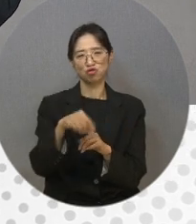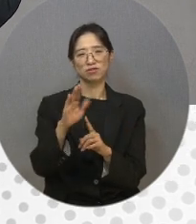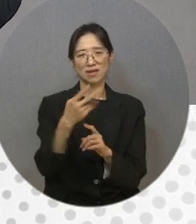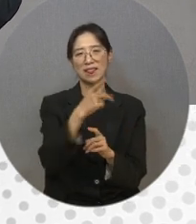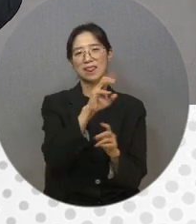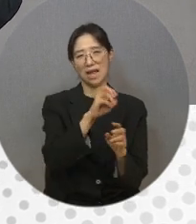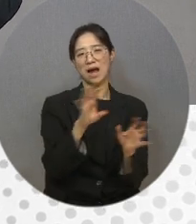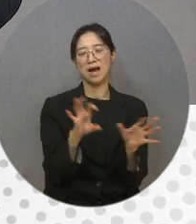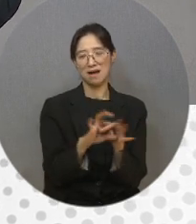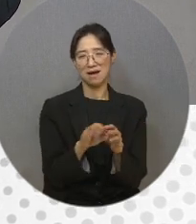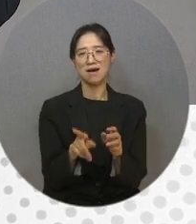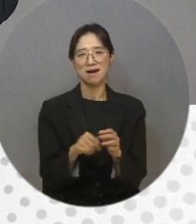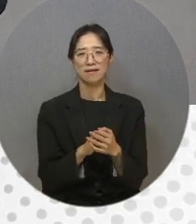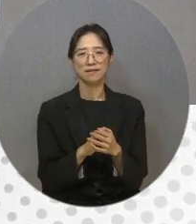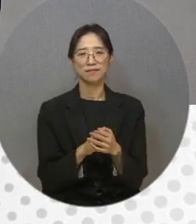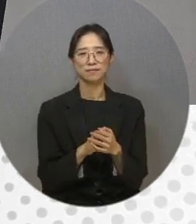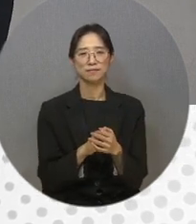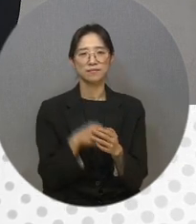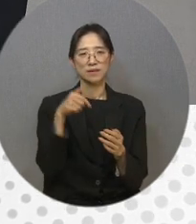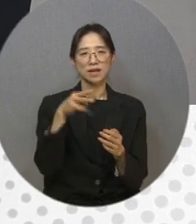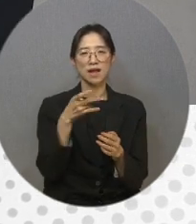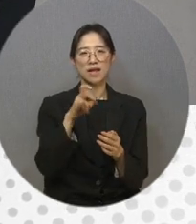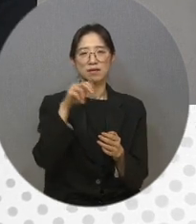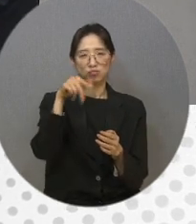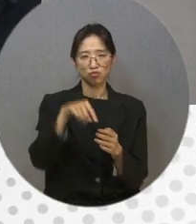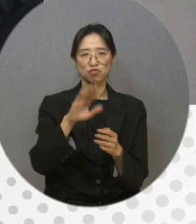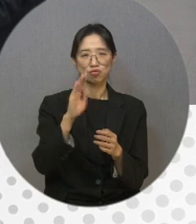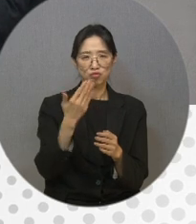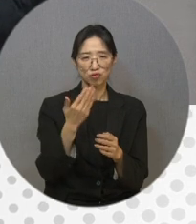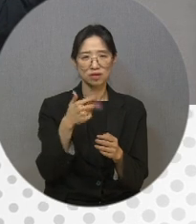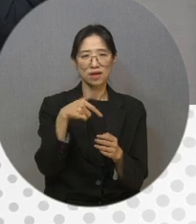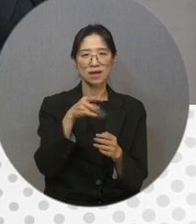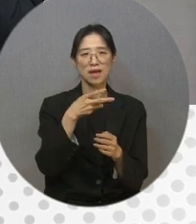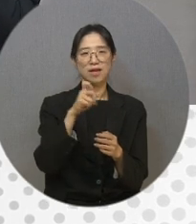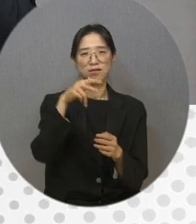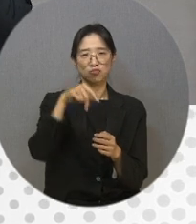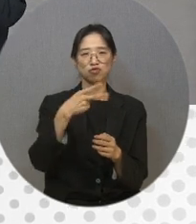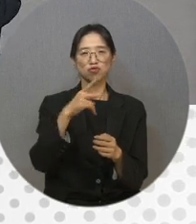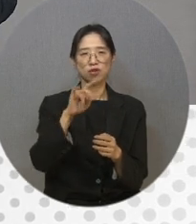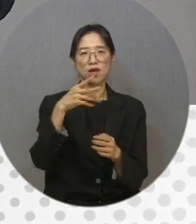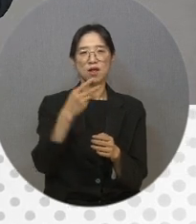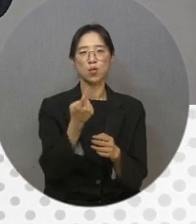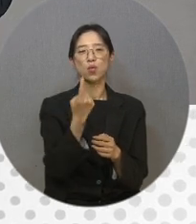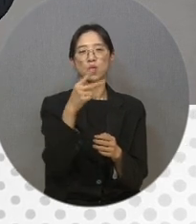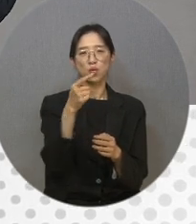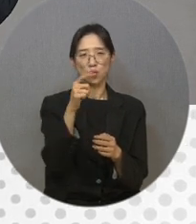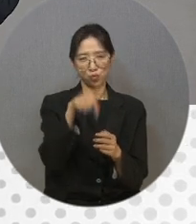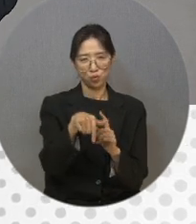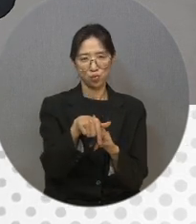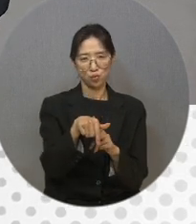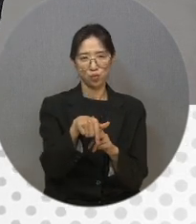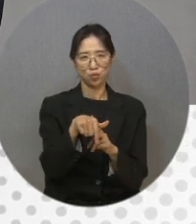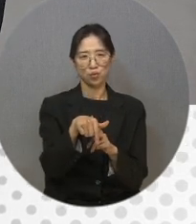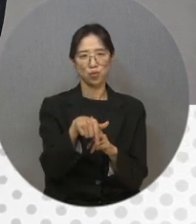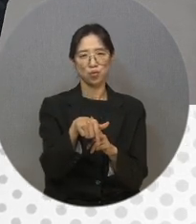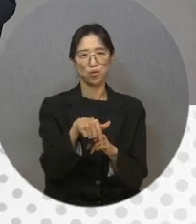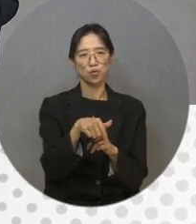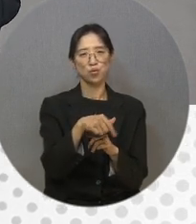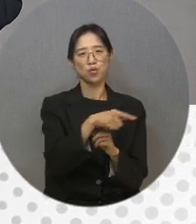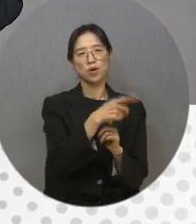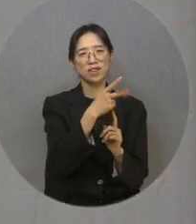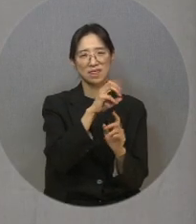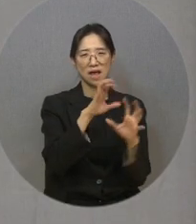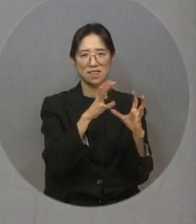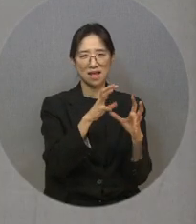당의 계림주. 계림주가 돼서 계림주 대도독으로 당 황제가